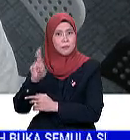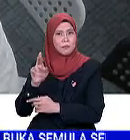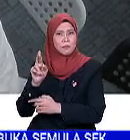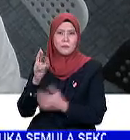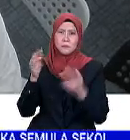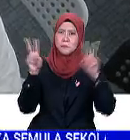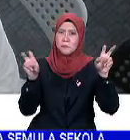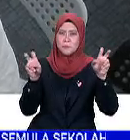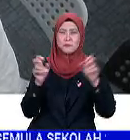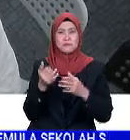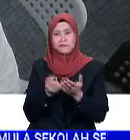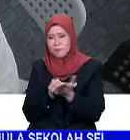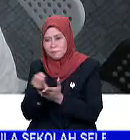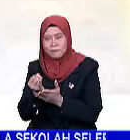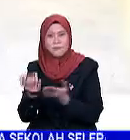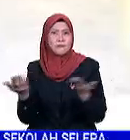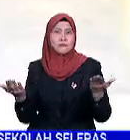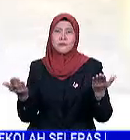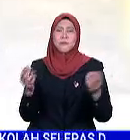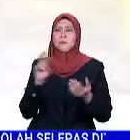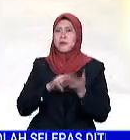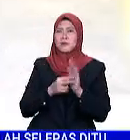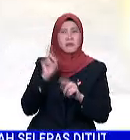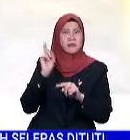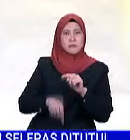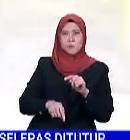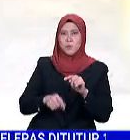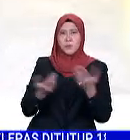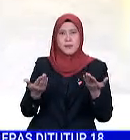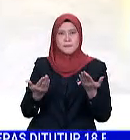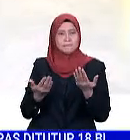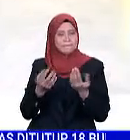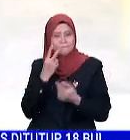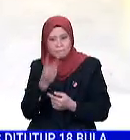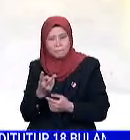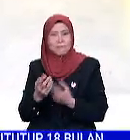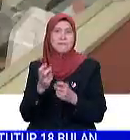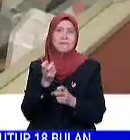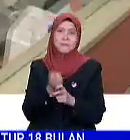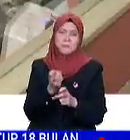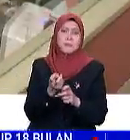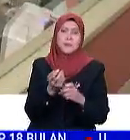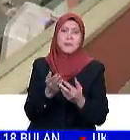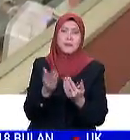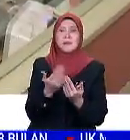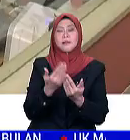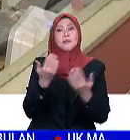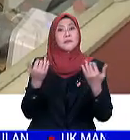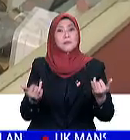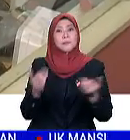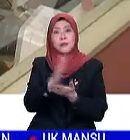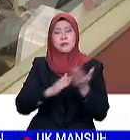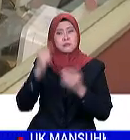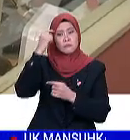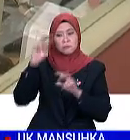dan salahguna kuasa tidak boleh dipandang remeh ia memerlukan perhatian serius kerana usaha membaiki budaya negatif dalam sektor